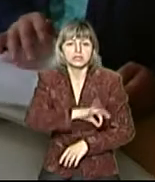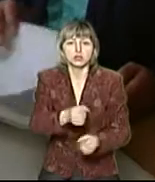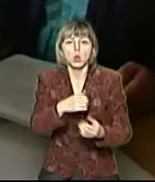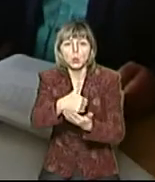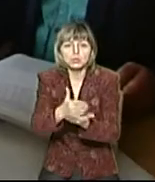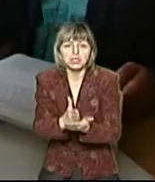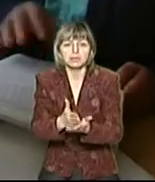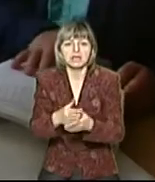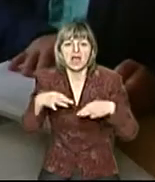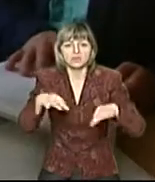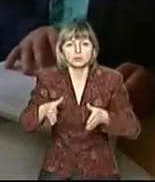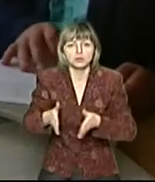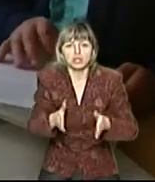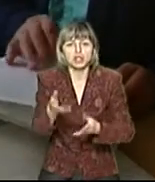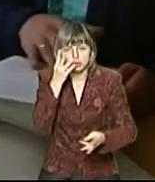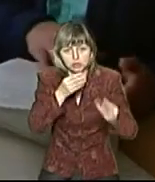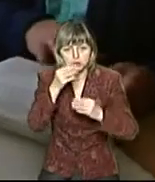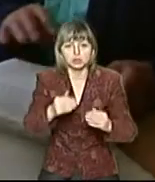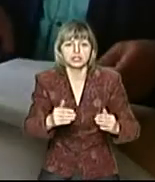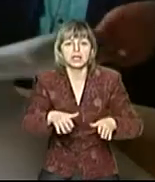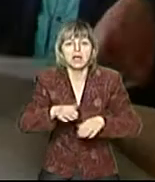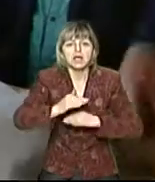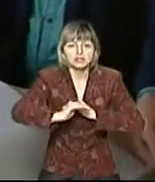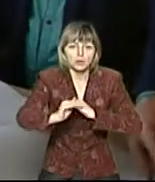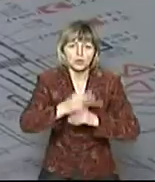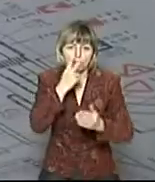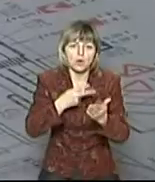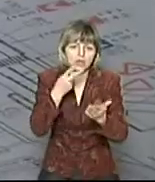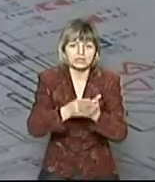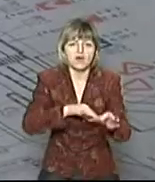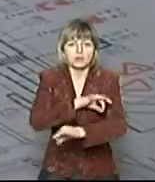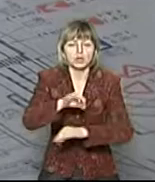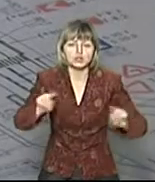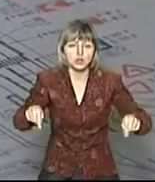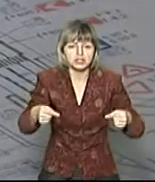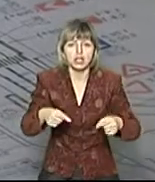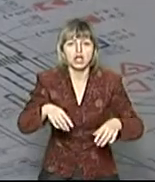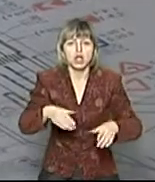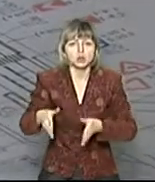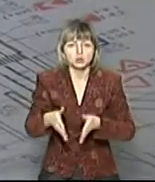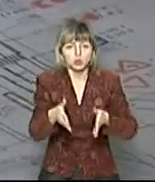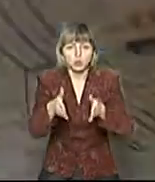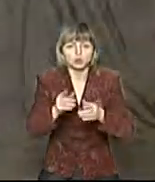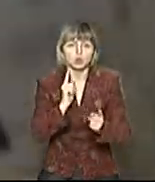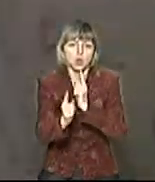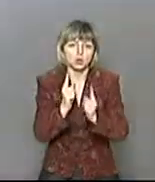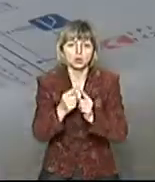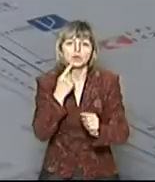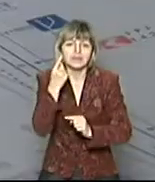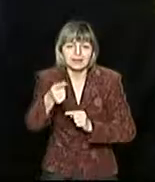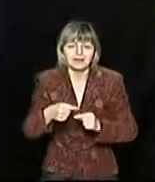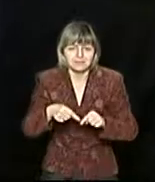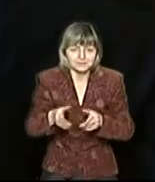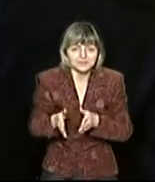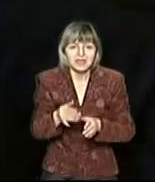утримання автомобільних доріг та штучних споруд Ігор Кравчук показав проект організації дорожнього руху на даній ділянці автошляху і